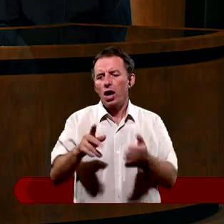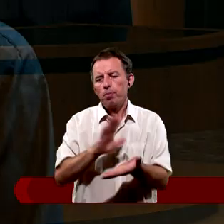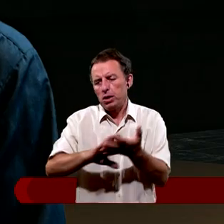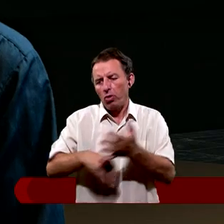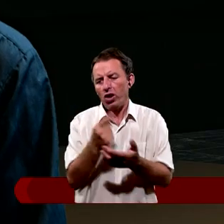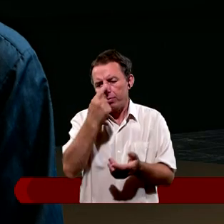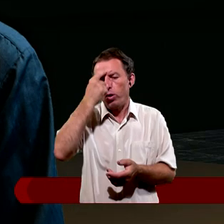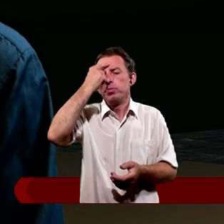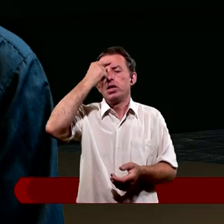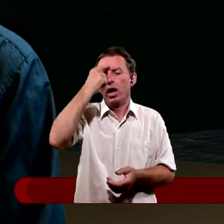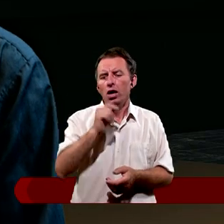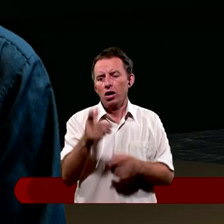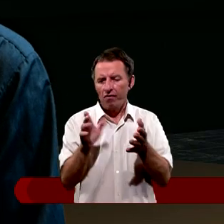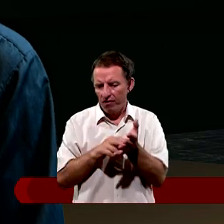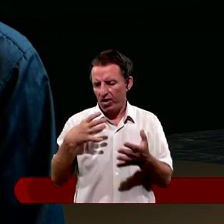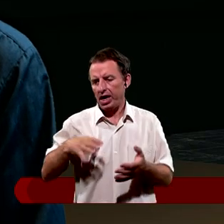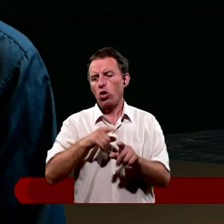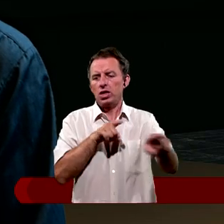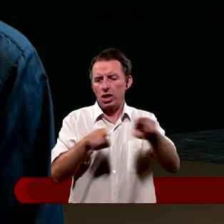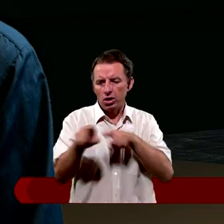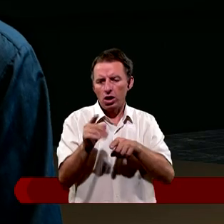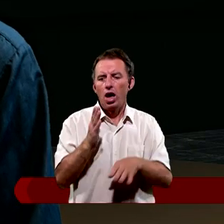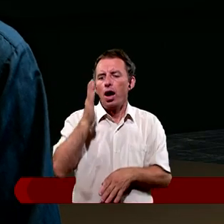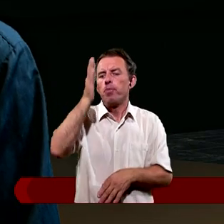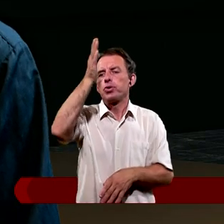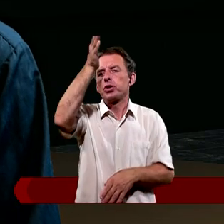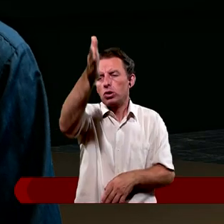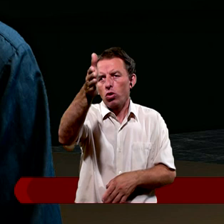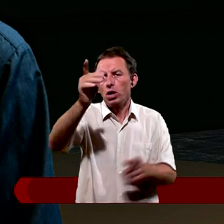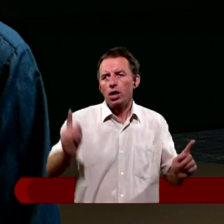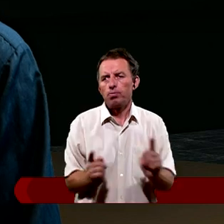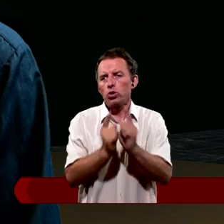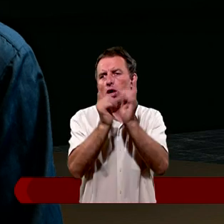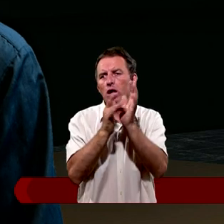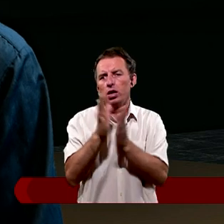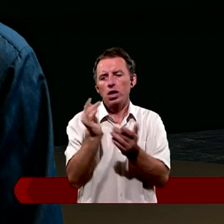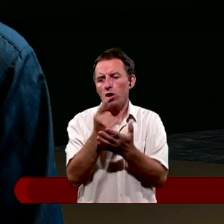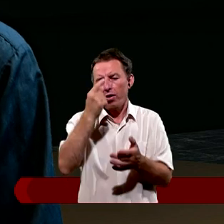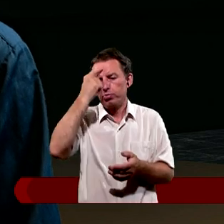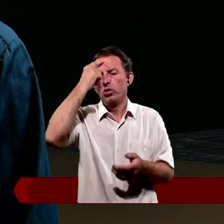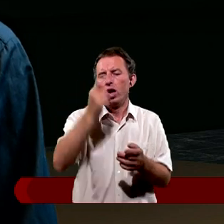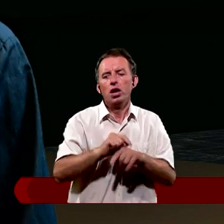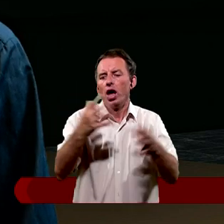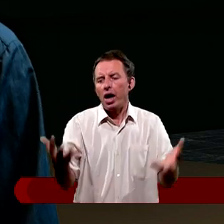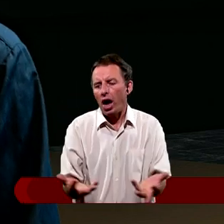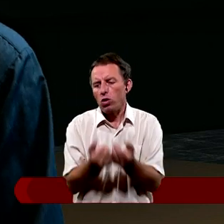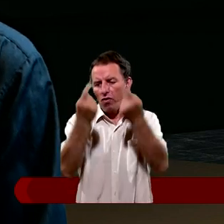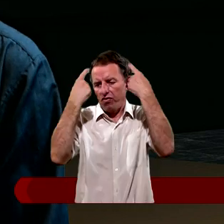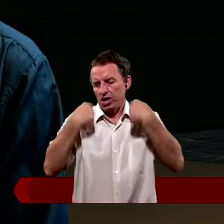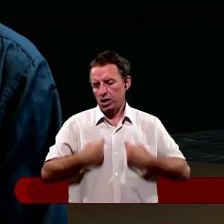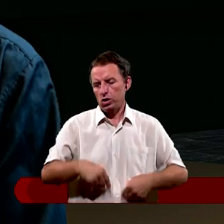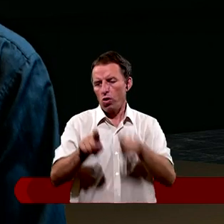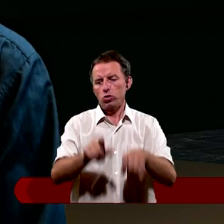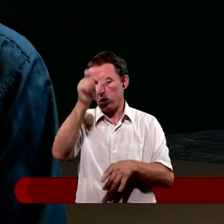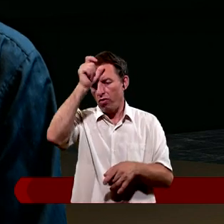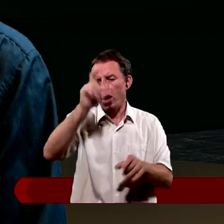Biblia wspomina, i to też warto tak to zaznaczyć, że przyjście, spotkanie z Panem Jezusem nie tylko przemienia, nie tylko ratuje tą fizyczną